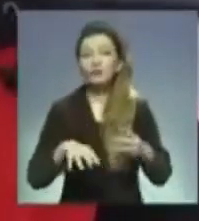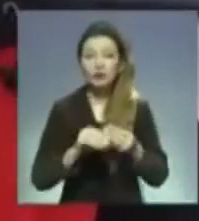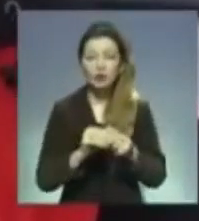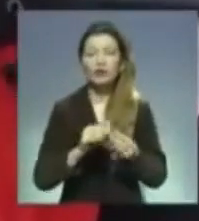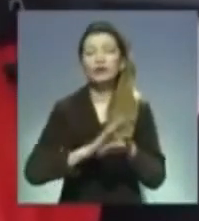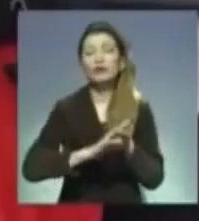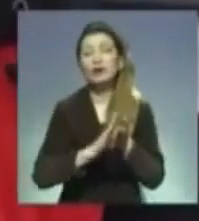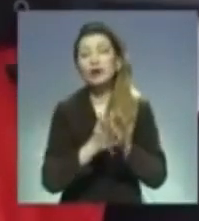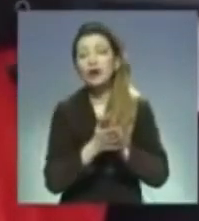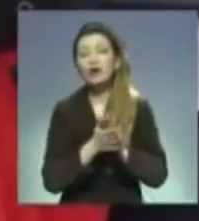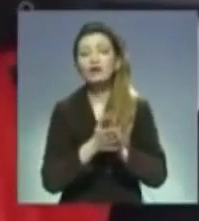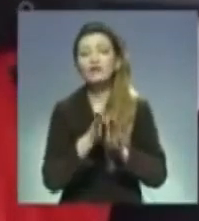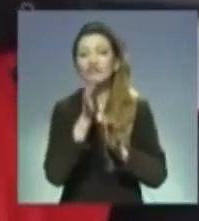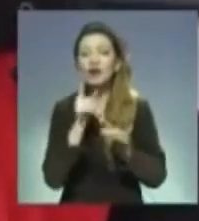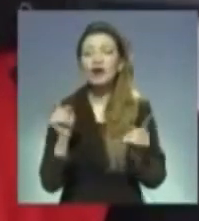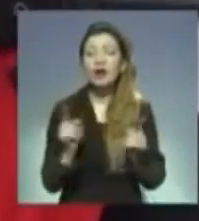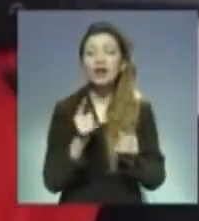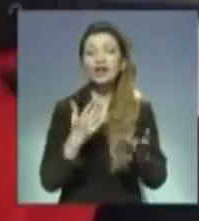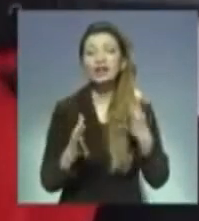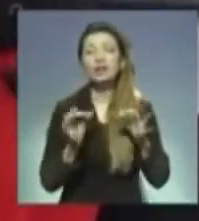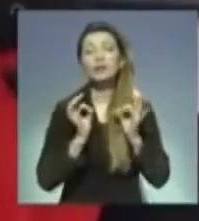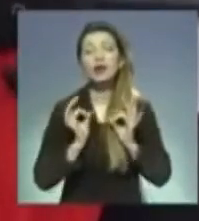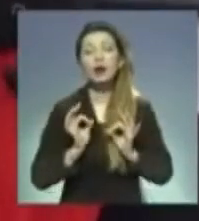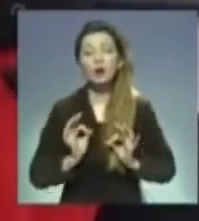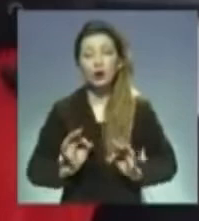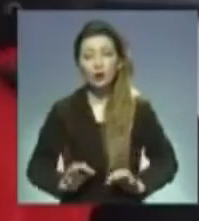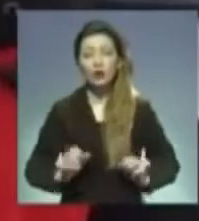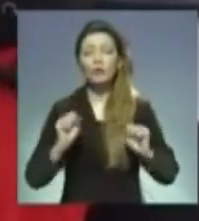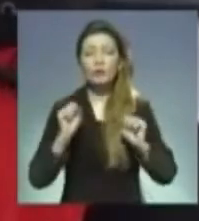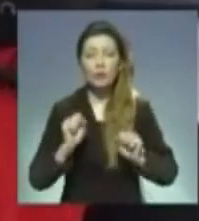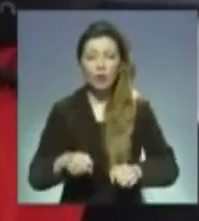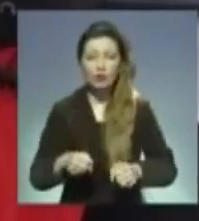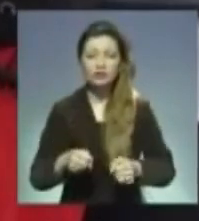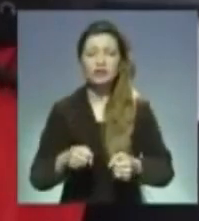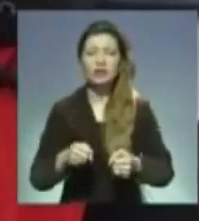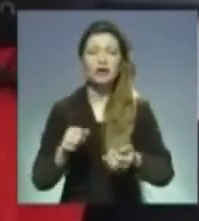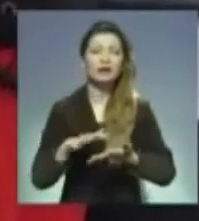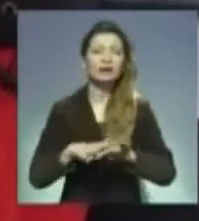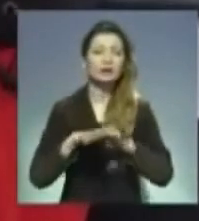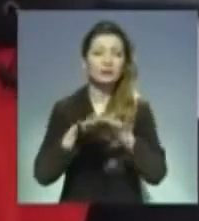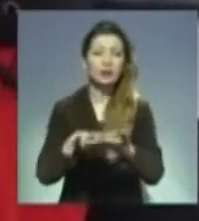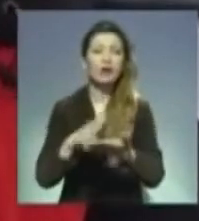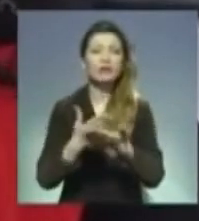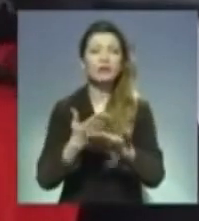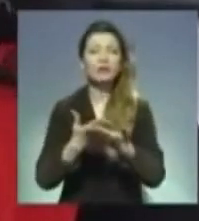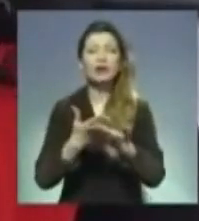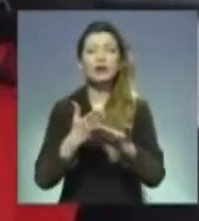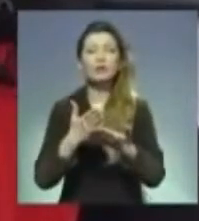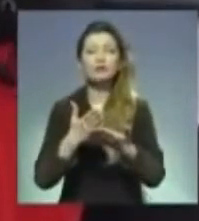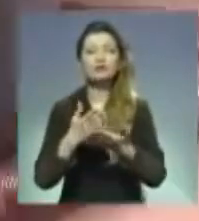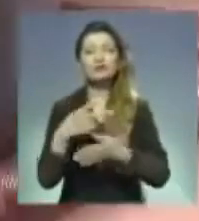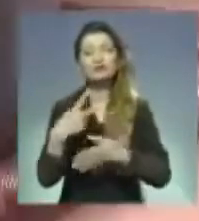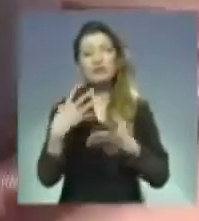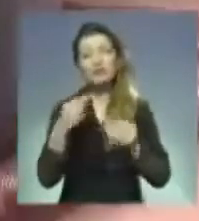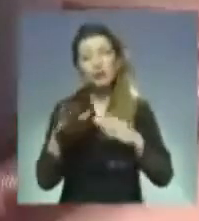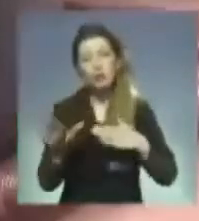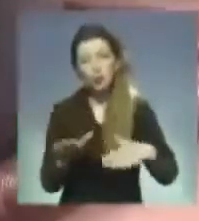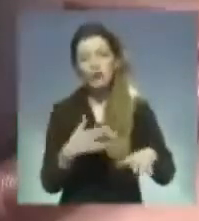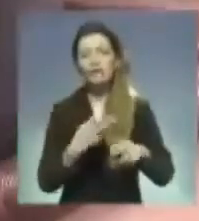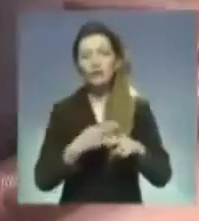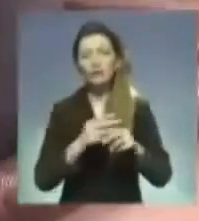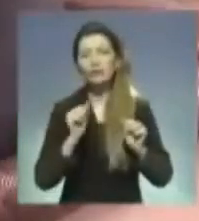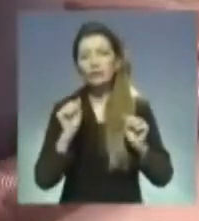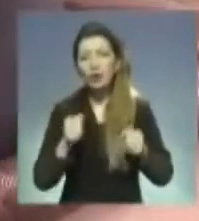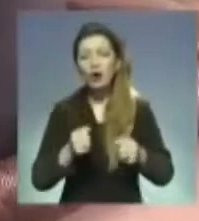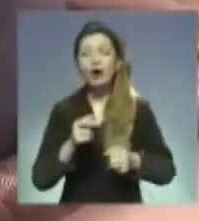обжалования. Значит, если в прокуратуру можно обратиться спустя там, ну, 20 дней. Анастасия